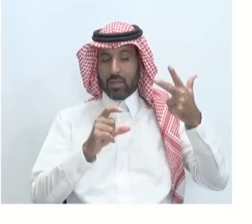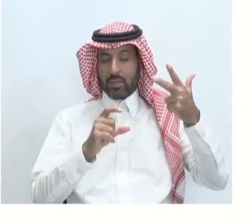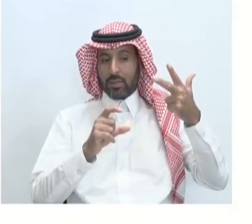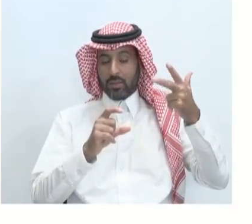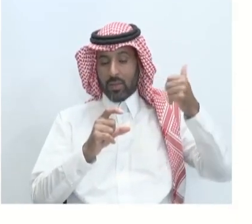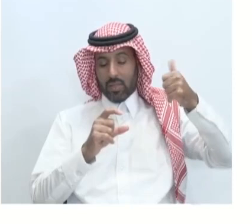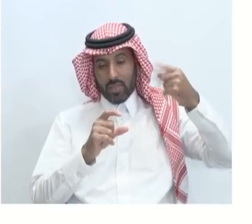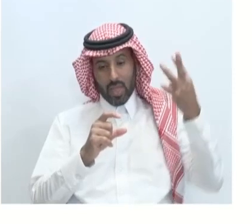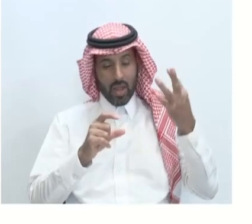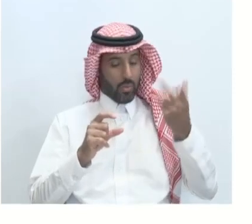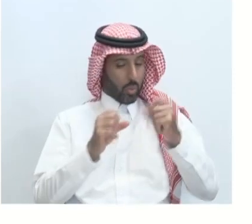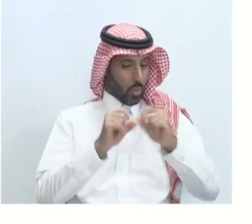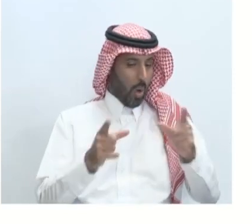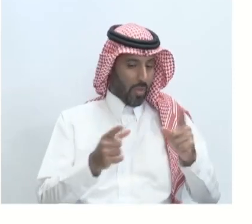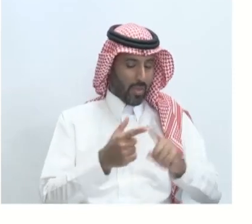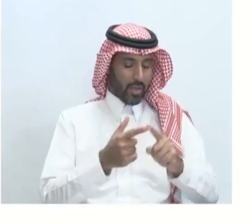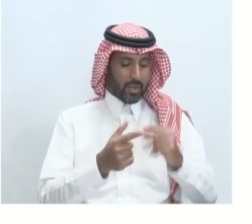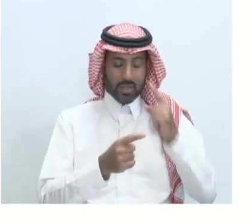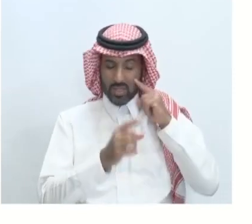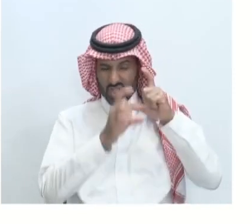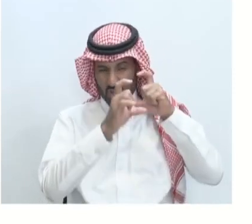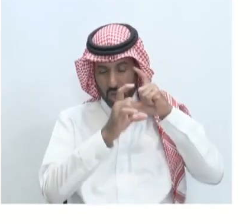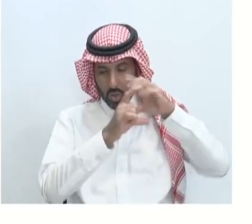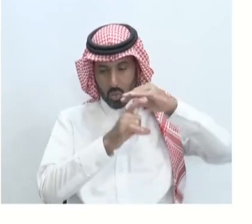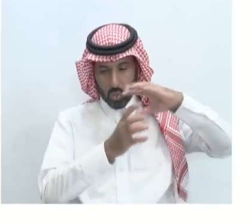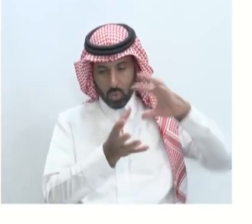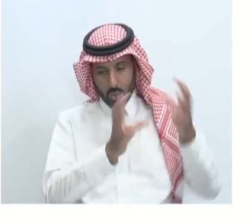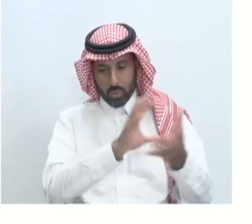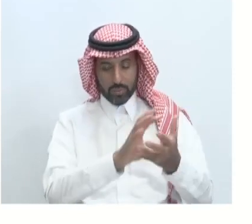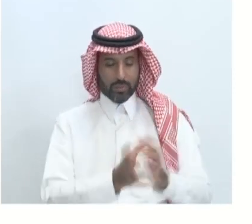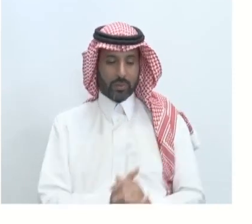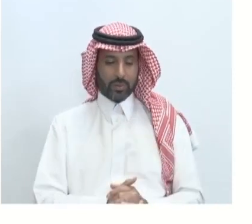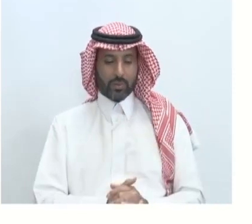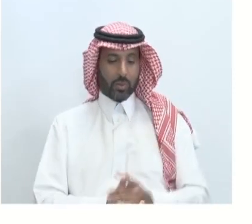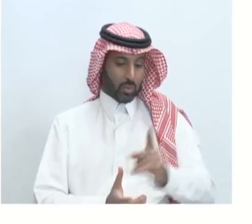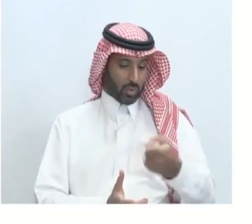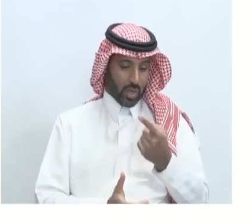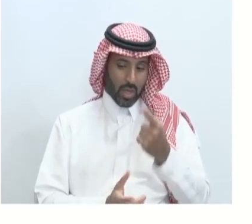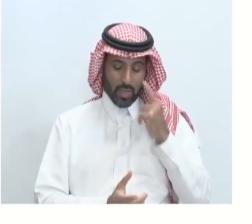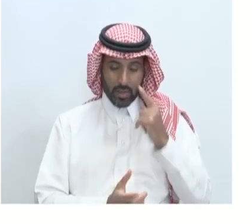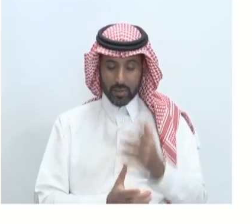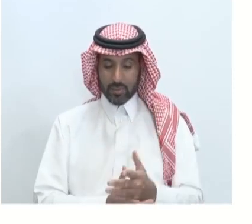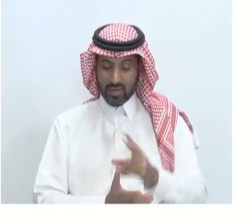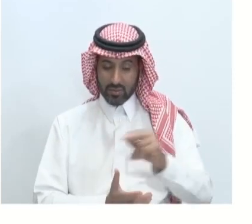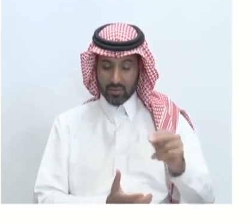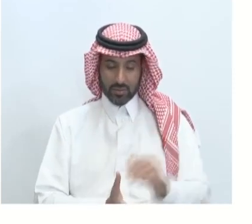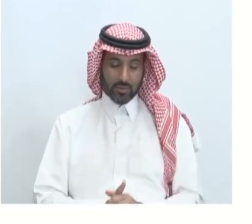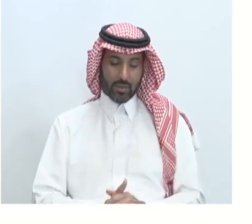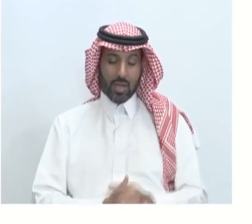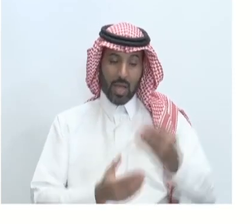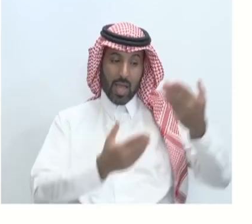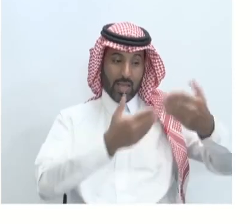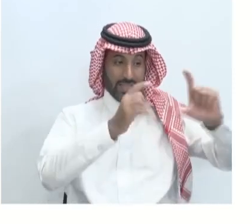يوضح لنا صوره توضح الزيغ الكروي ويصحح هذا العيب بنفس الطريقه